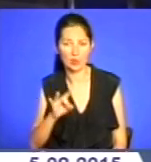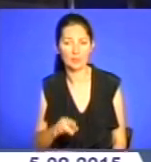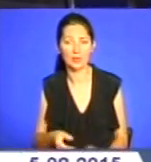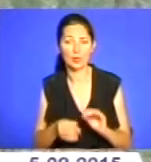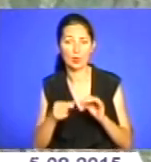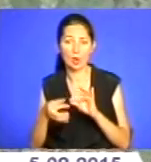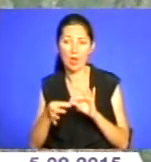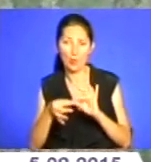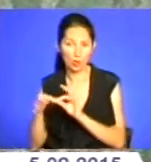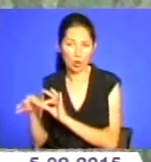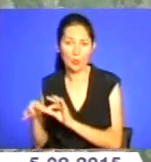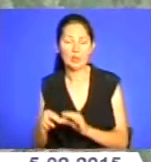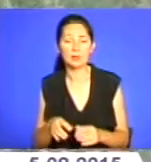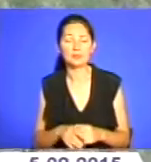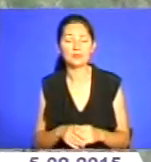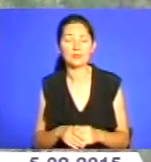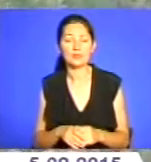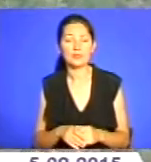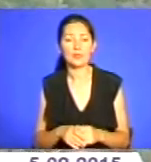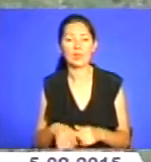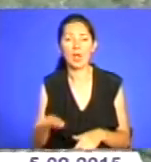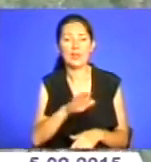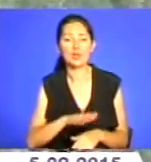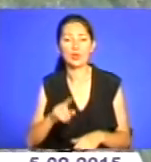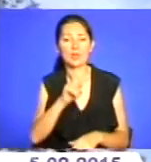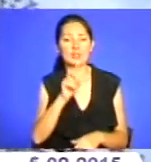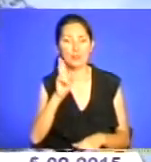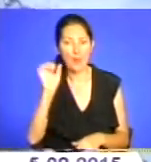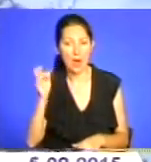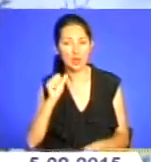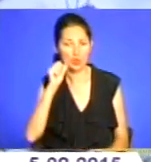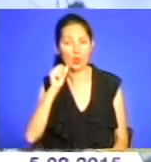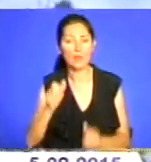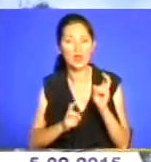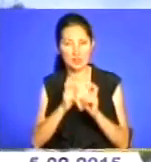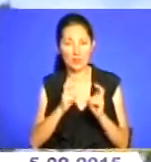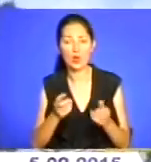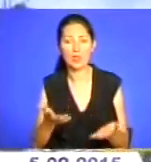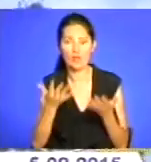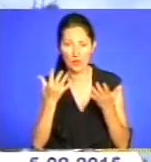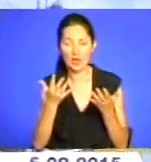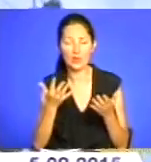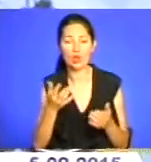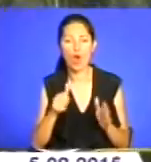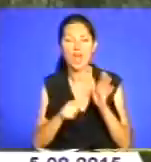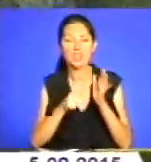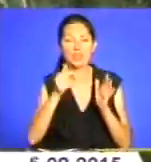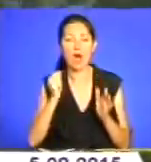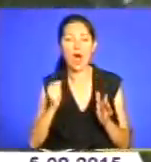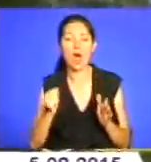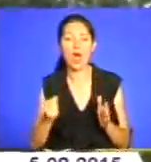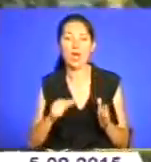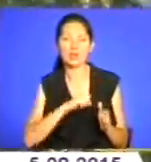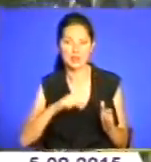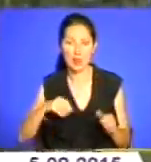області. На території Збаразького цукрового заводу виявлено 6 гектарів самосівів коноплі. Оперативники відділу боротьби з